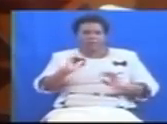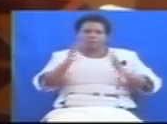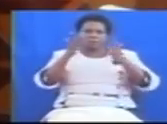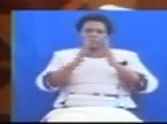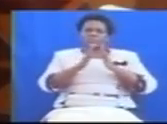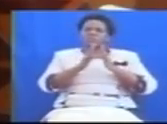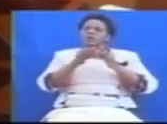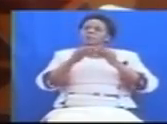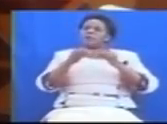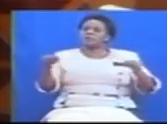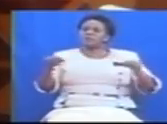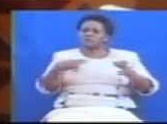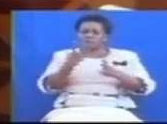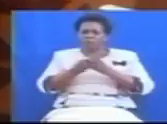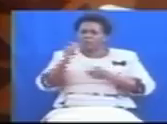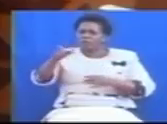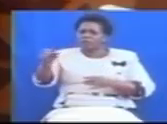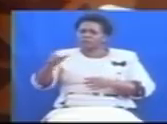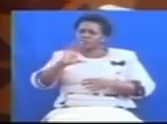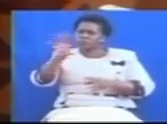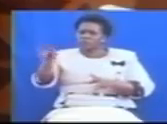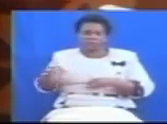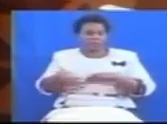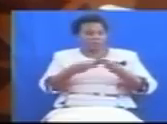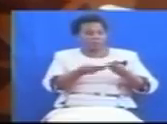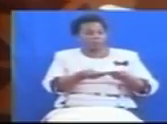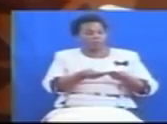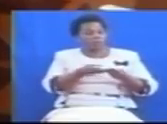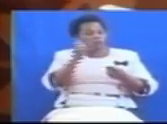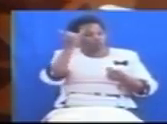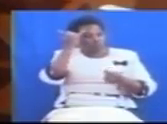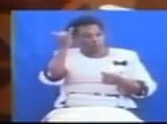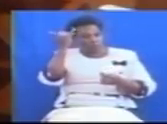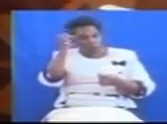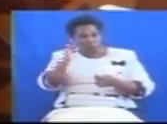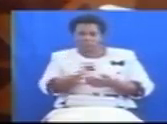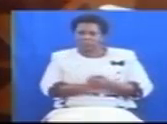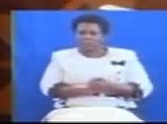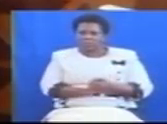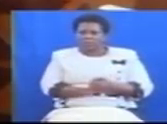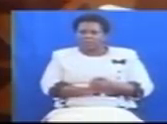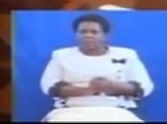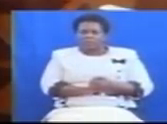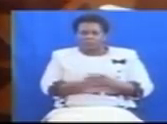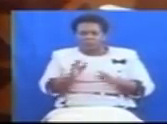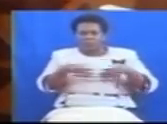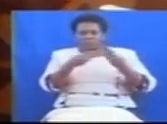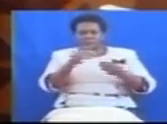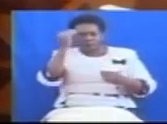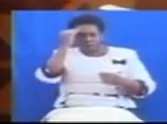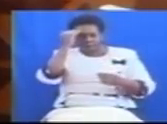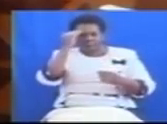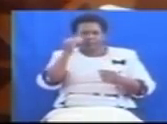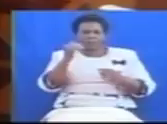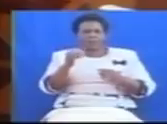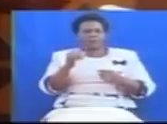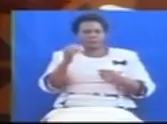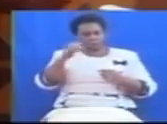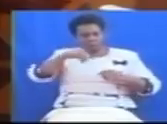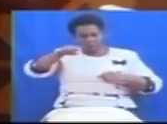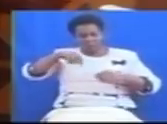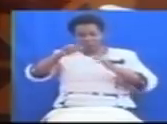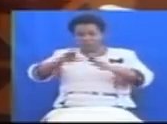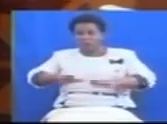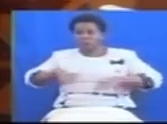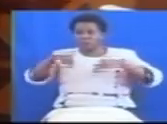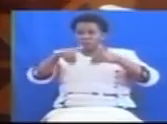ili pamoja na wanaomshauri wadumishe utawala bora. Utuongezee hekima na busara sisi wabunge wa bunge hili la Jamhuri ya Muungano